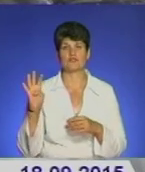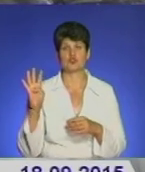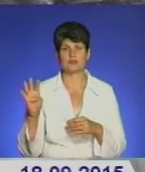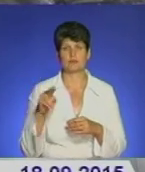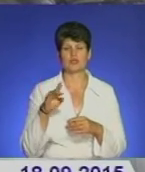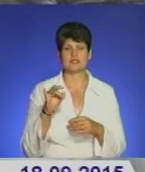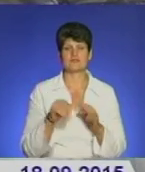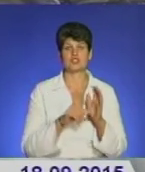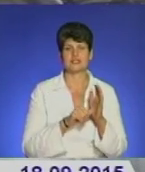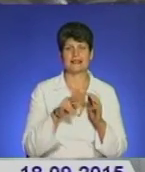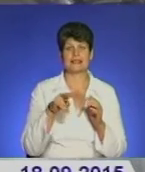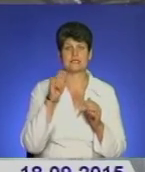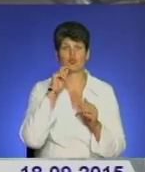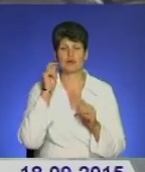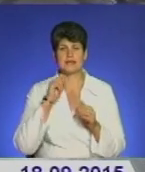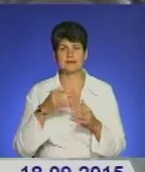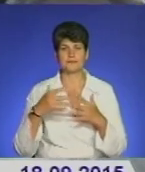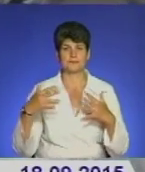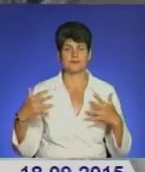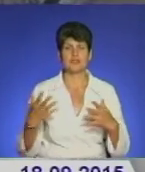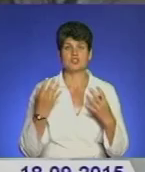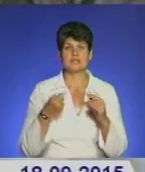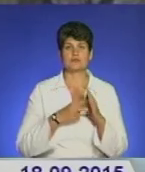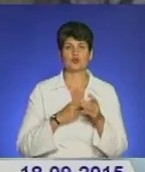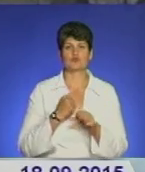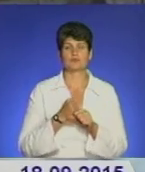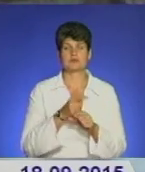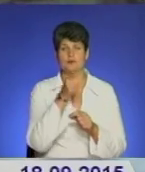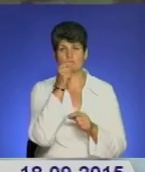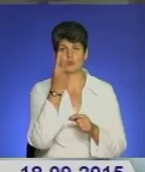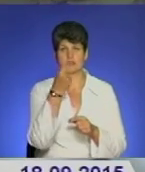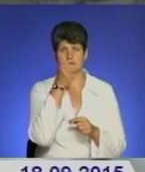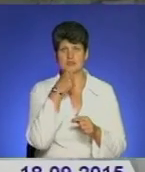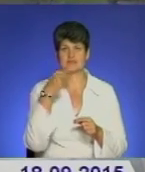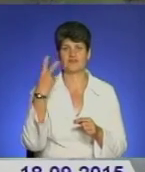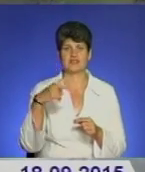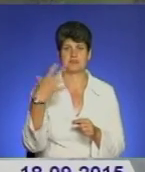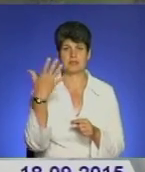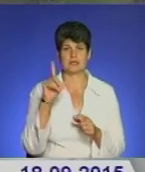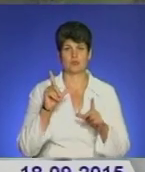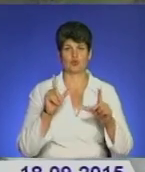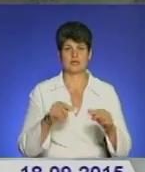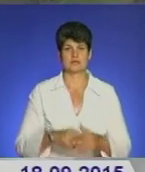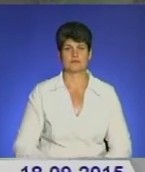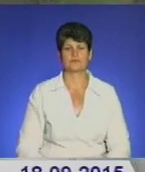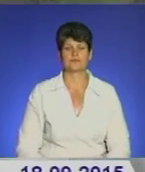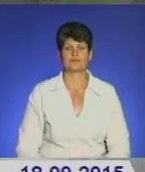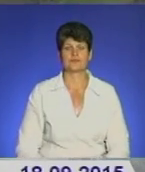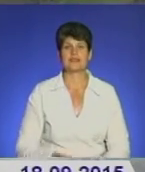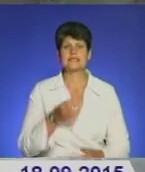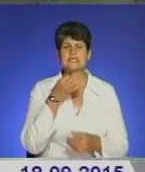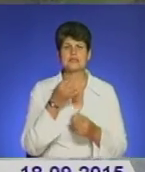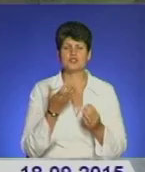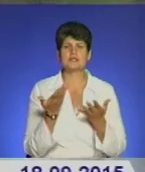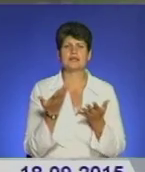Лесі Українки і ряд інших проїздів. Загалом заплановано, що зробити ще протягом місяця часу щонайменше 25 таких проїздів. Скажіть, будь ласка,